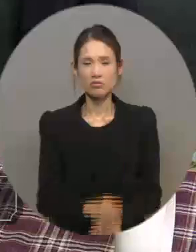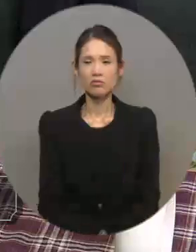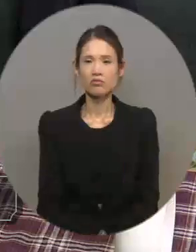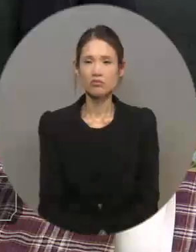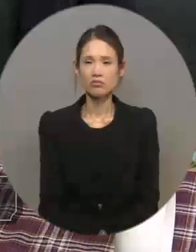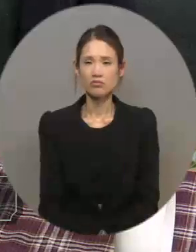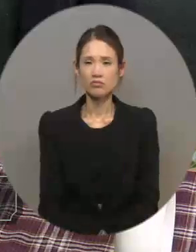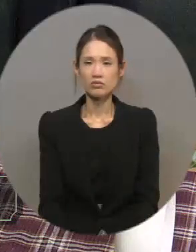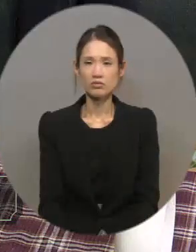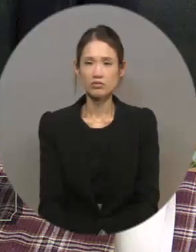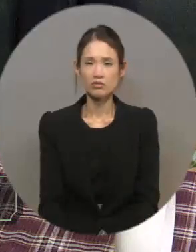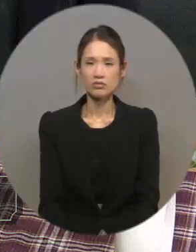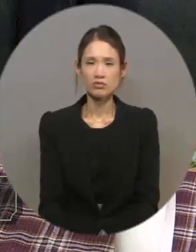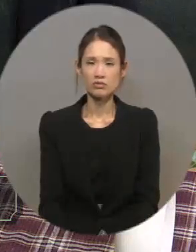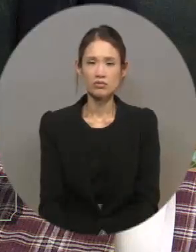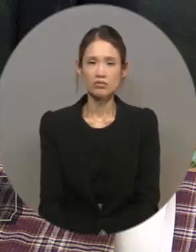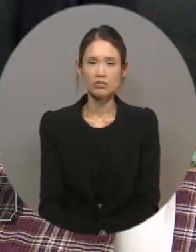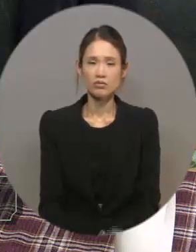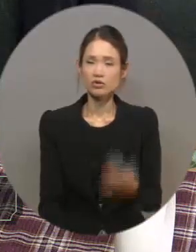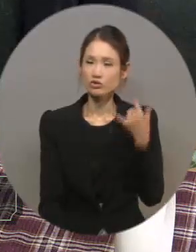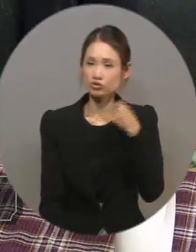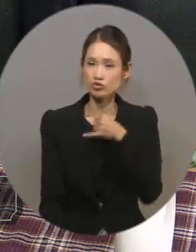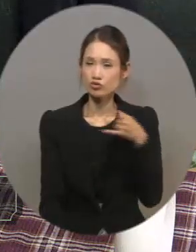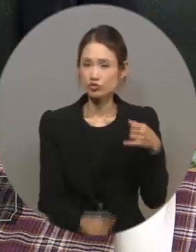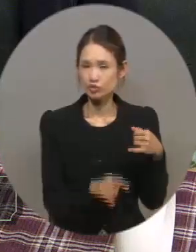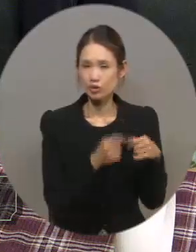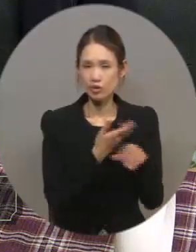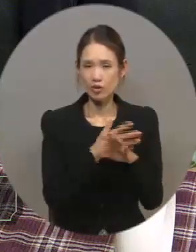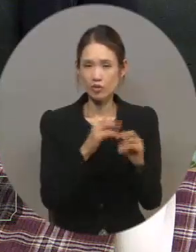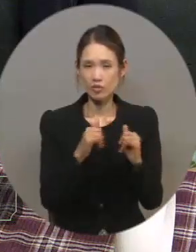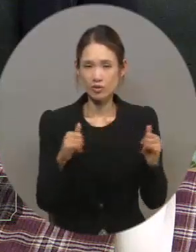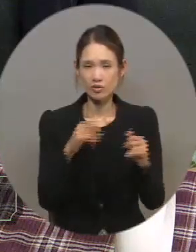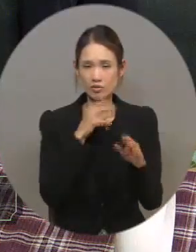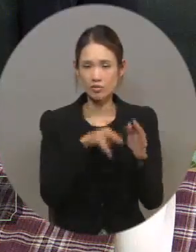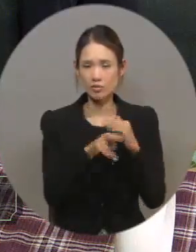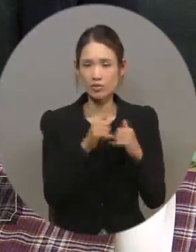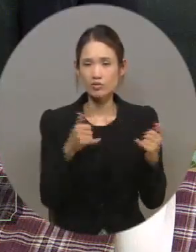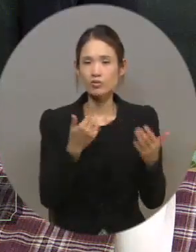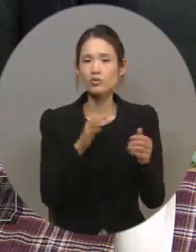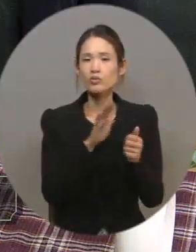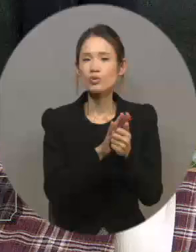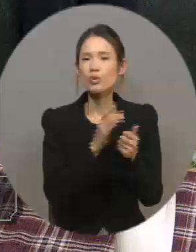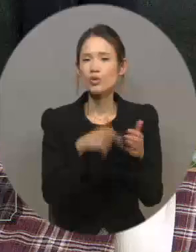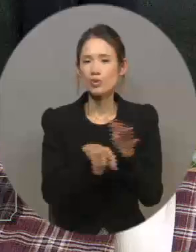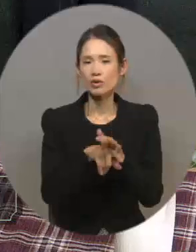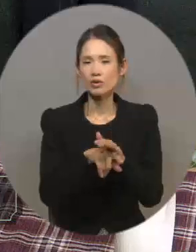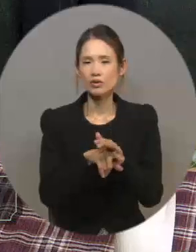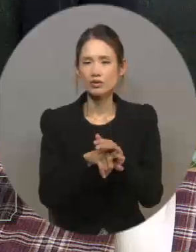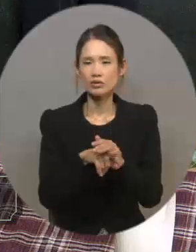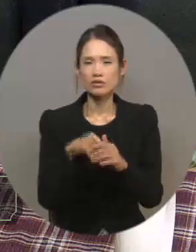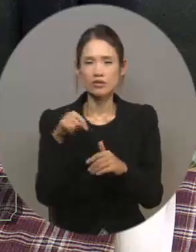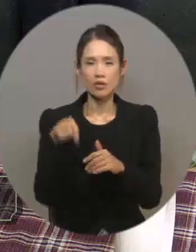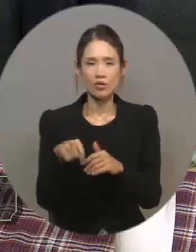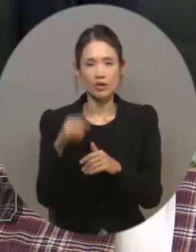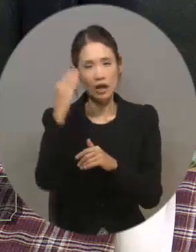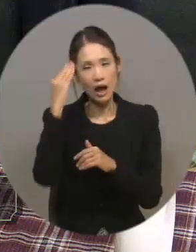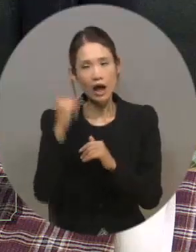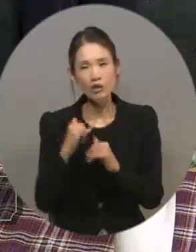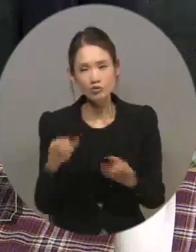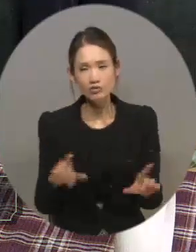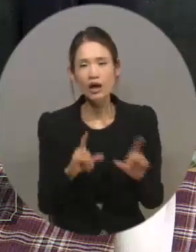이러더라고요. 그래서 우리가 중국에 있는, 해외에 있는 탈북민들을 도우려면 명분 있게 여기 와 있는